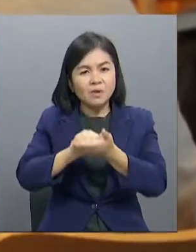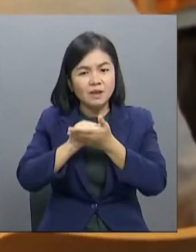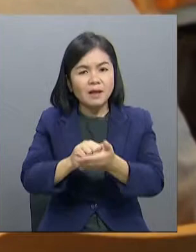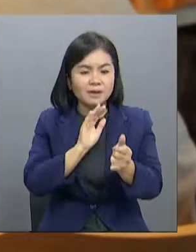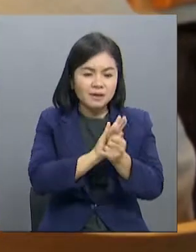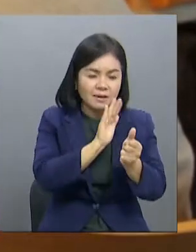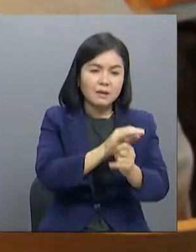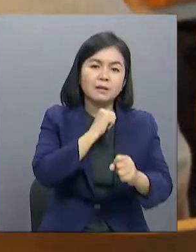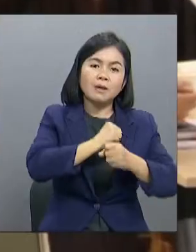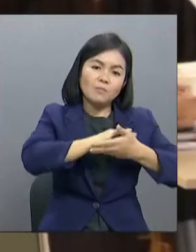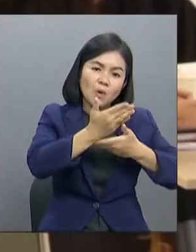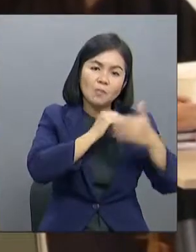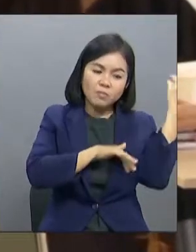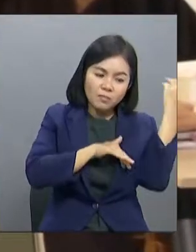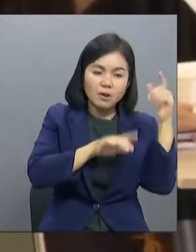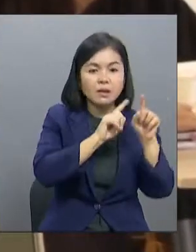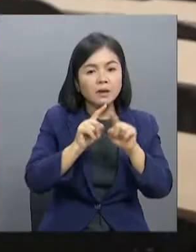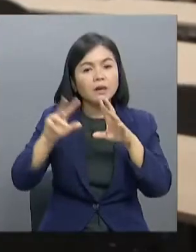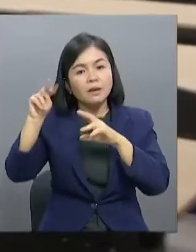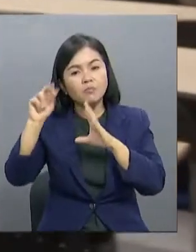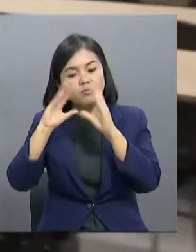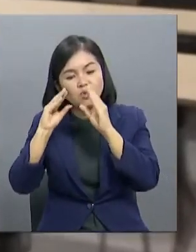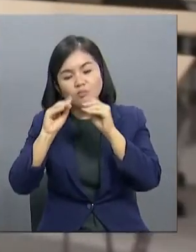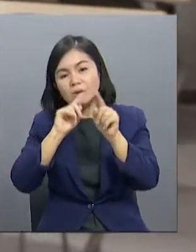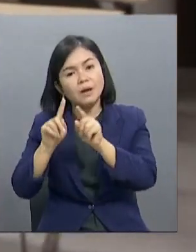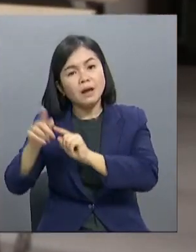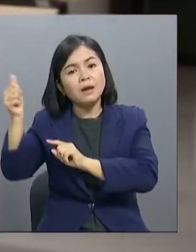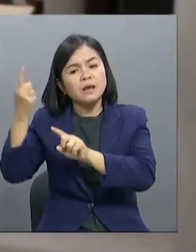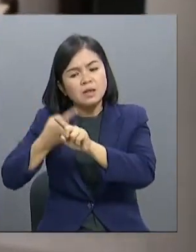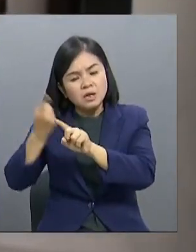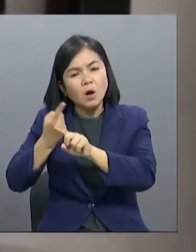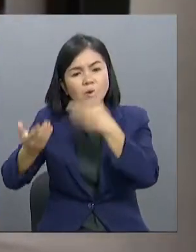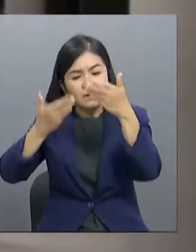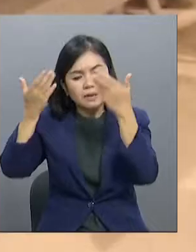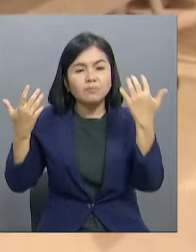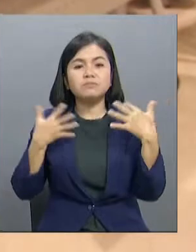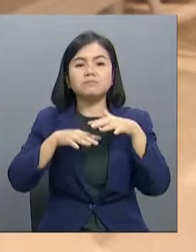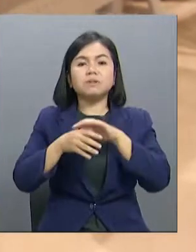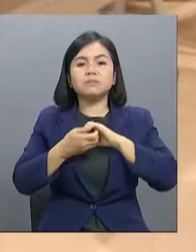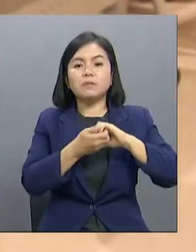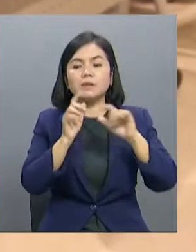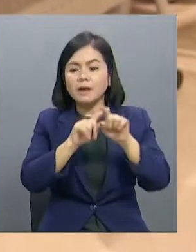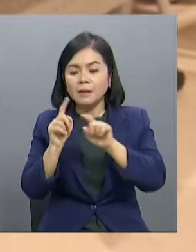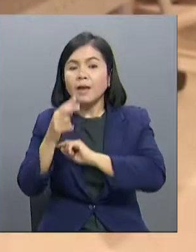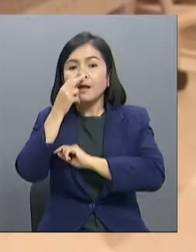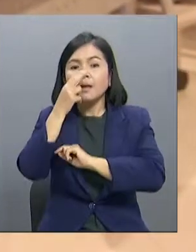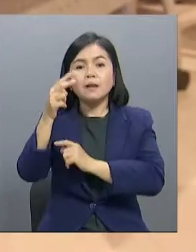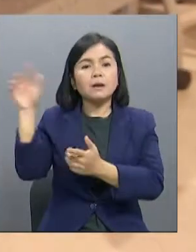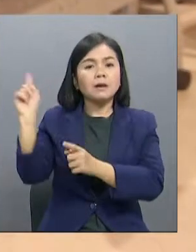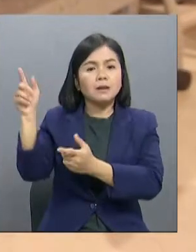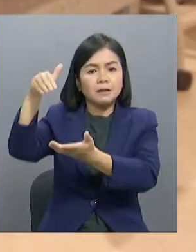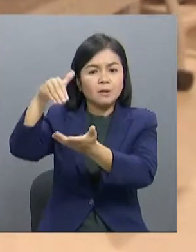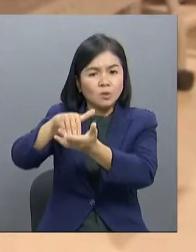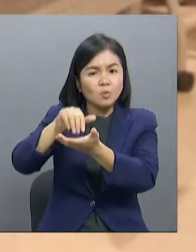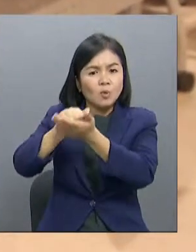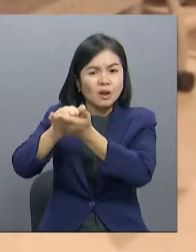านั่งทำงานการนัดประชุมงานหรือการเช่าห้องเพื่อทำกิจกรรมร่วมกันทำให้เห็นว่า Co-working space มีสภาพแว